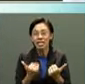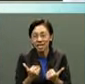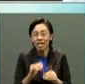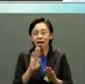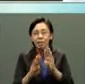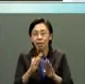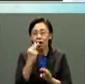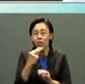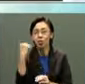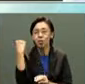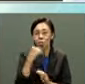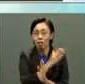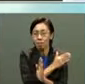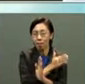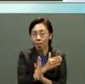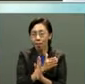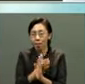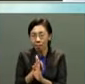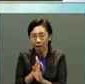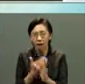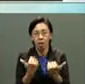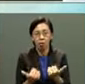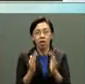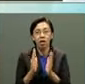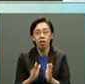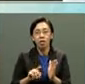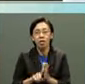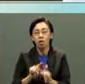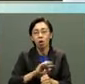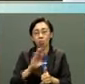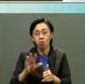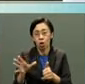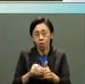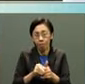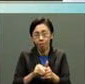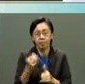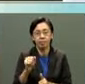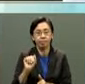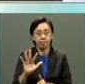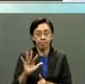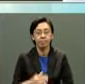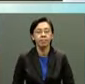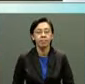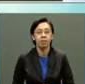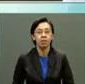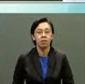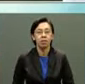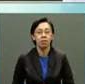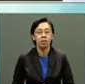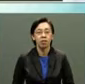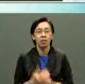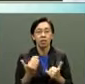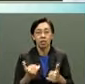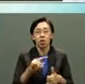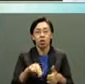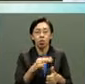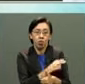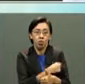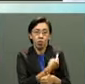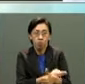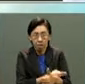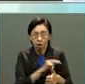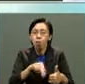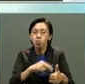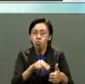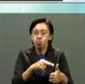ครับวันนี้ลงไปอยู่ที่15รายนะครับแล้วก็ที่สำคัญตอนนี้มีผู้ป่วยที่รักษาอยู่ในโรงพ